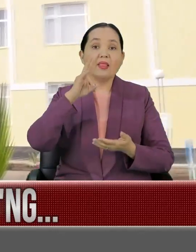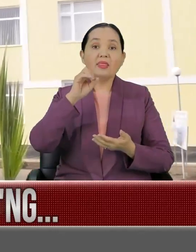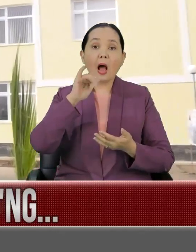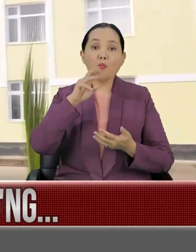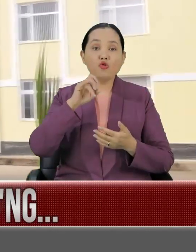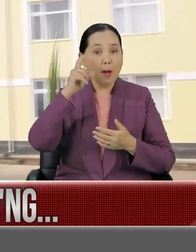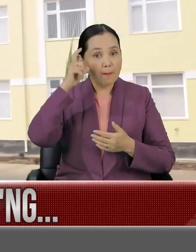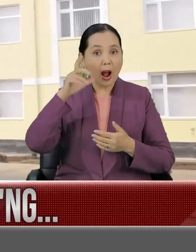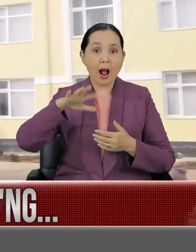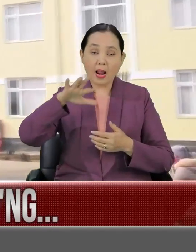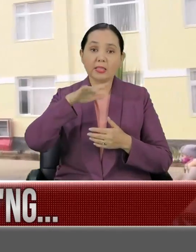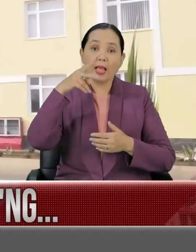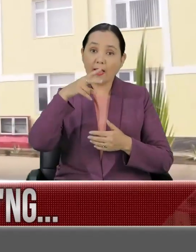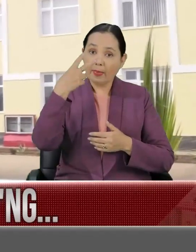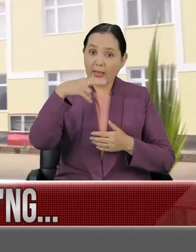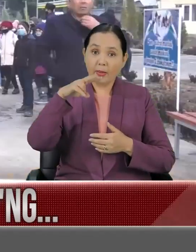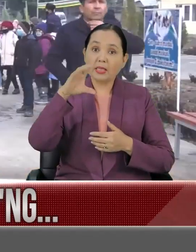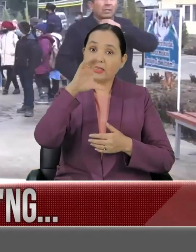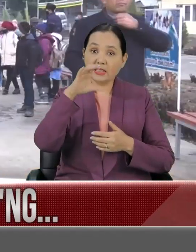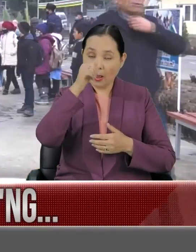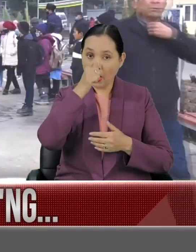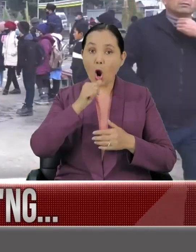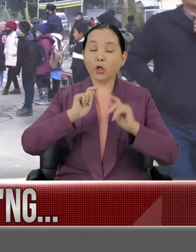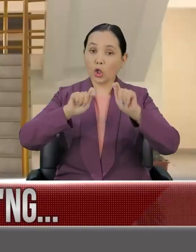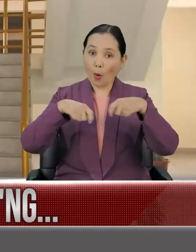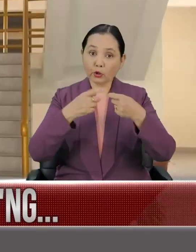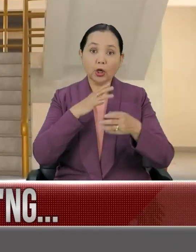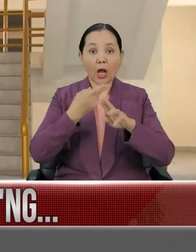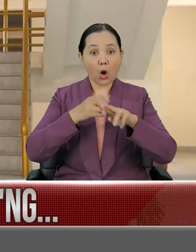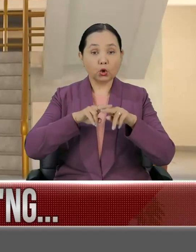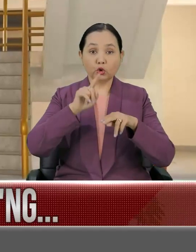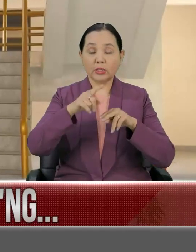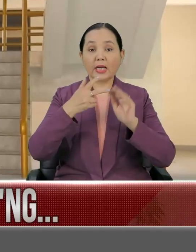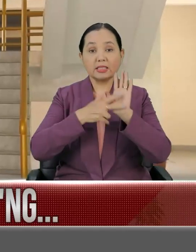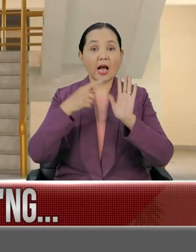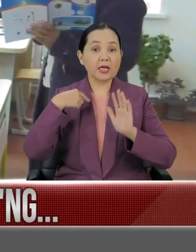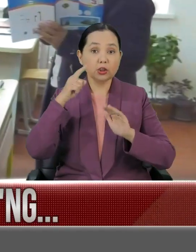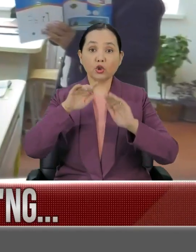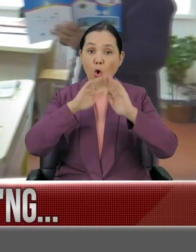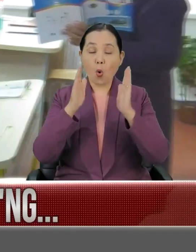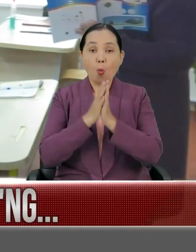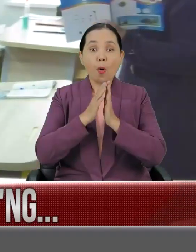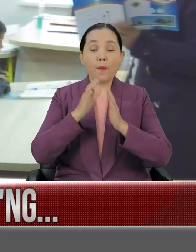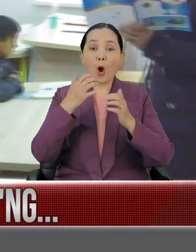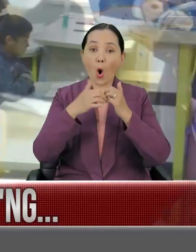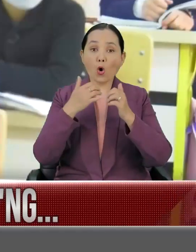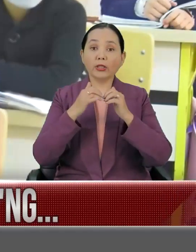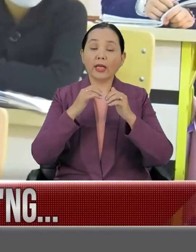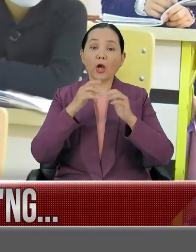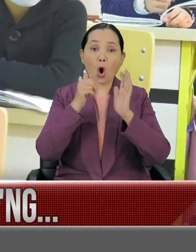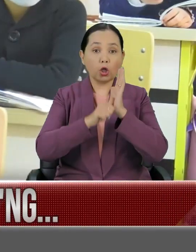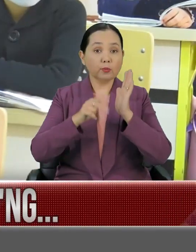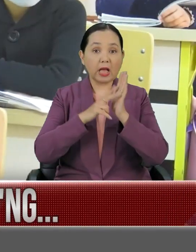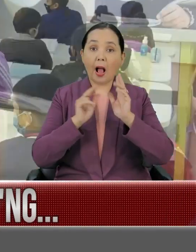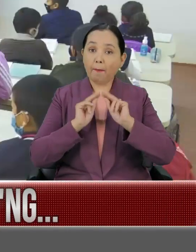yangidan qurilgan 2020-yilning sentyabr oyida foydalanuvga topshirilgan ushbu 8-sonli umumiy o'rta ta'lim maktabida 68